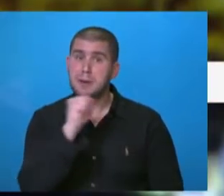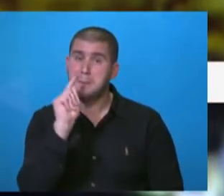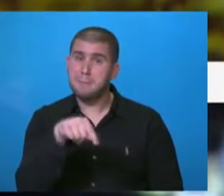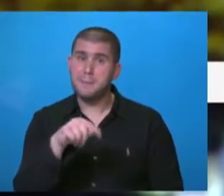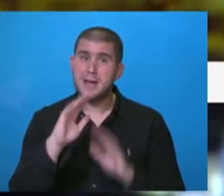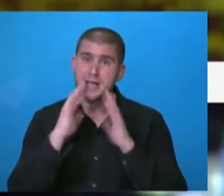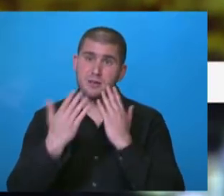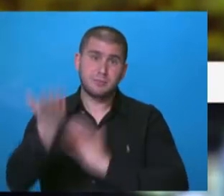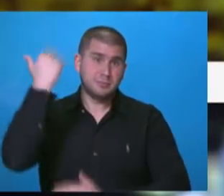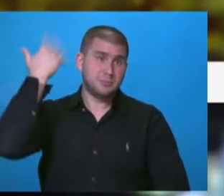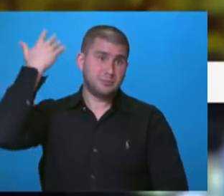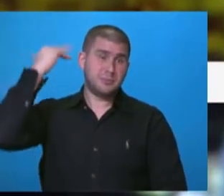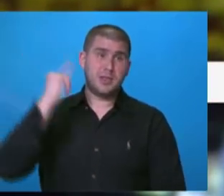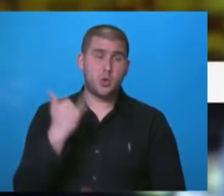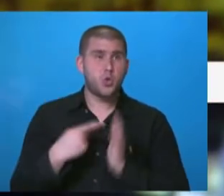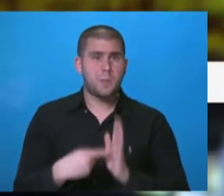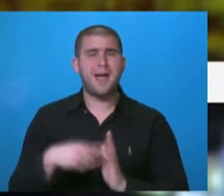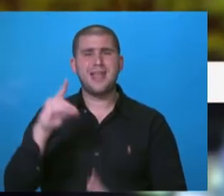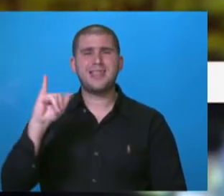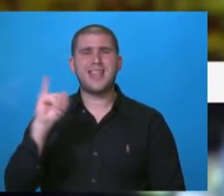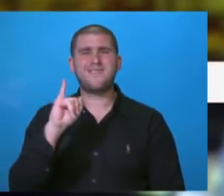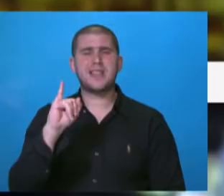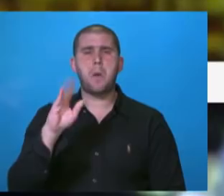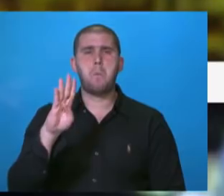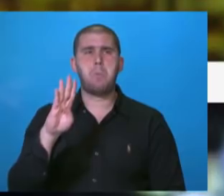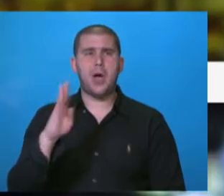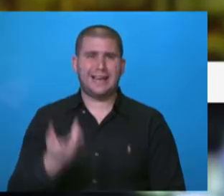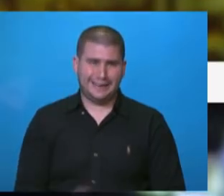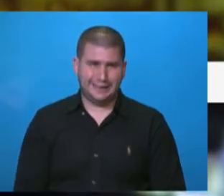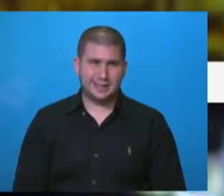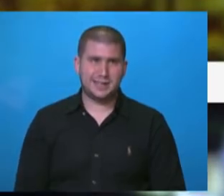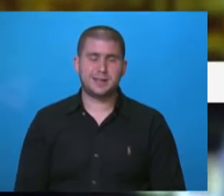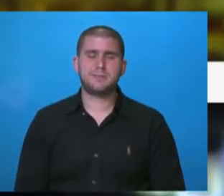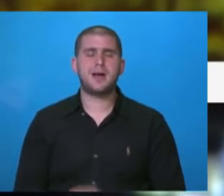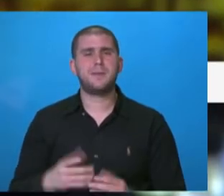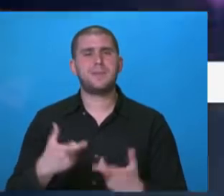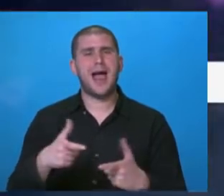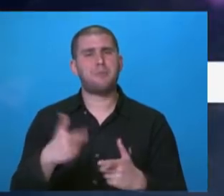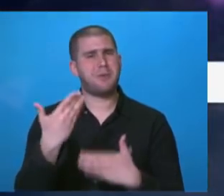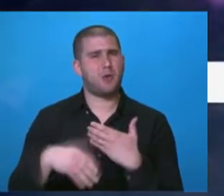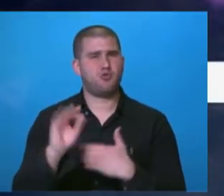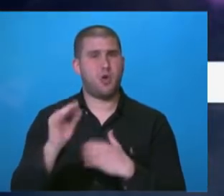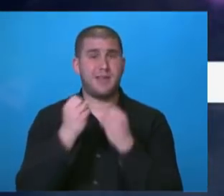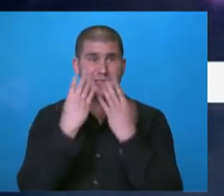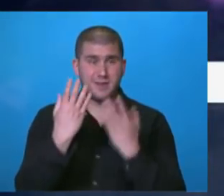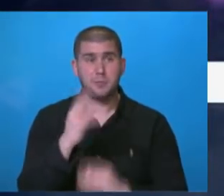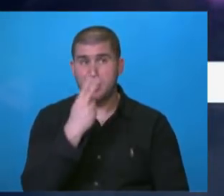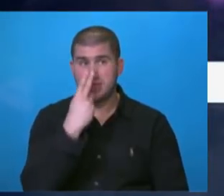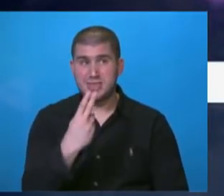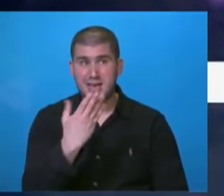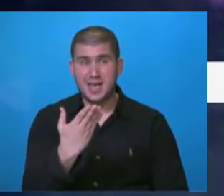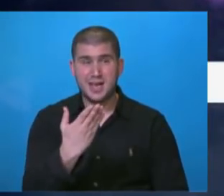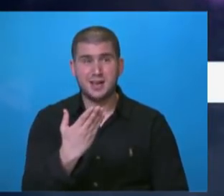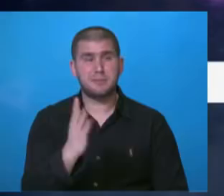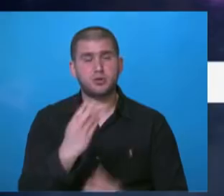אחרים, בוא נגיד ככה. דייוויד בואי, עם האלבום הנפלא, האלבום האחרון שלו. אולי בוא נראה את הקליפ